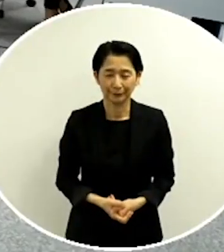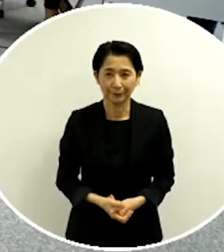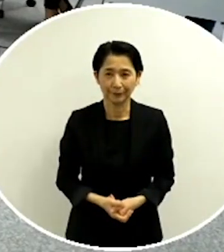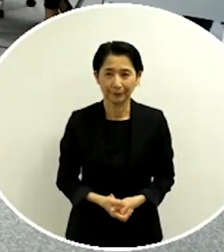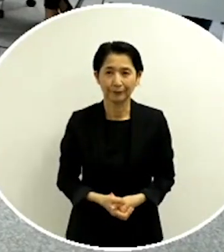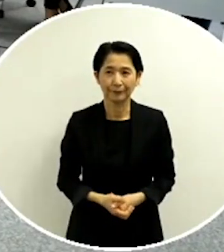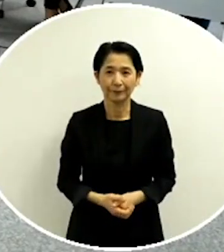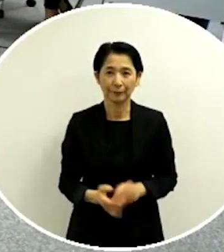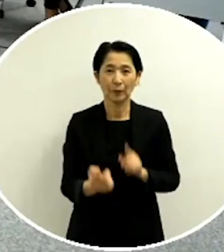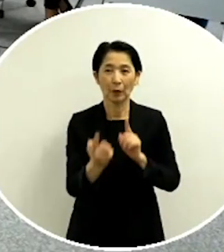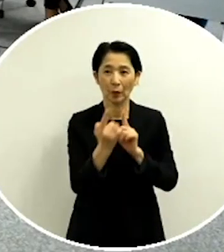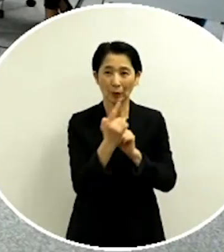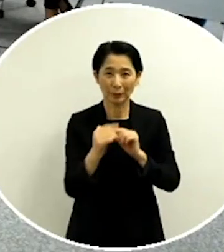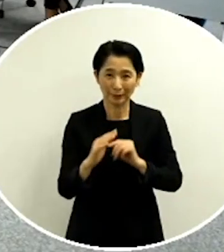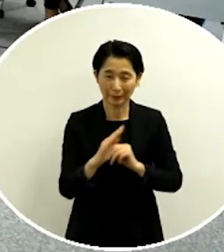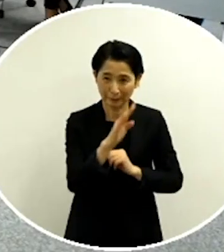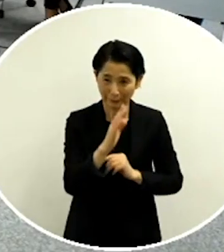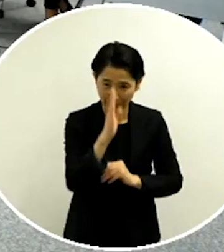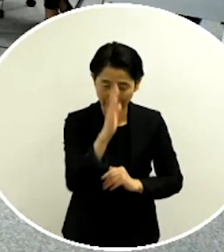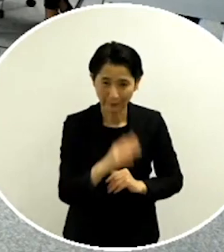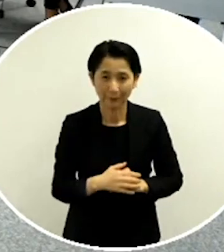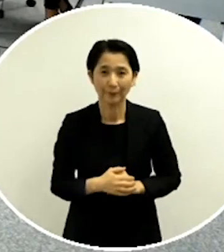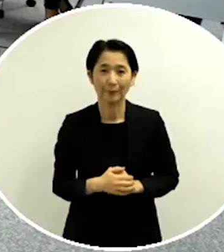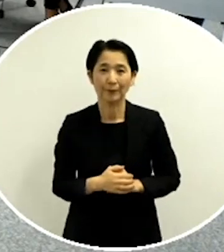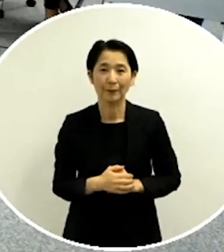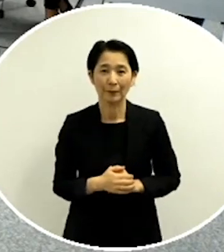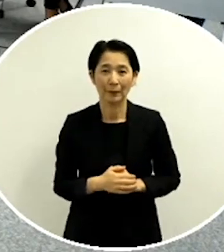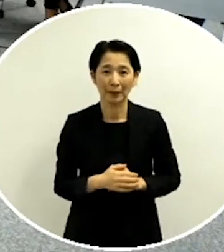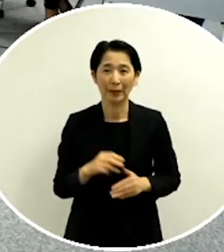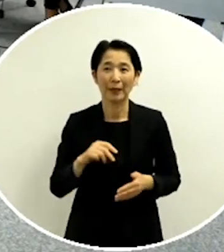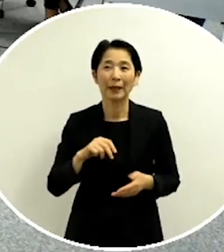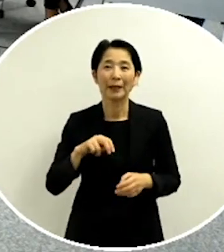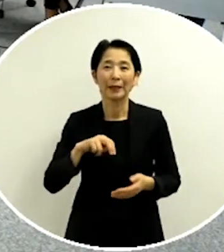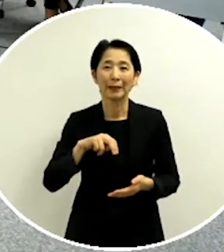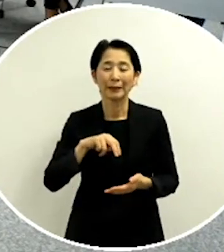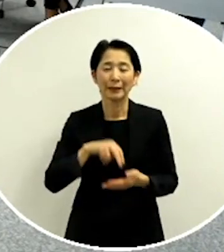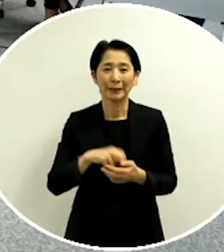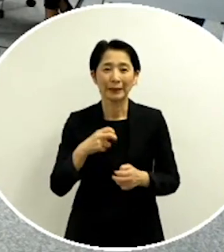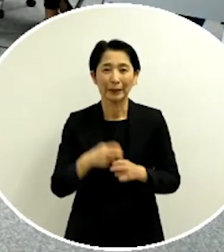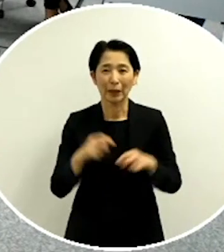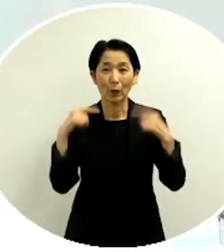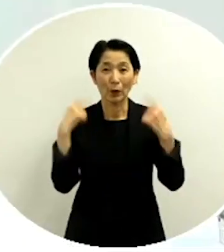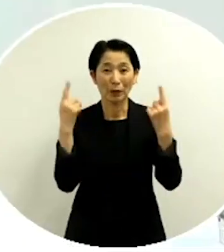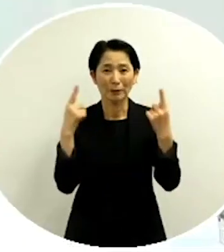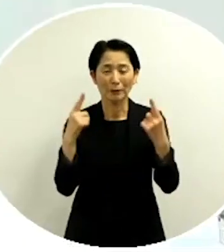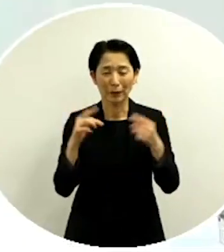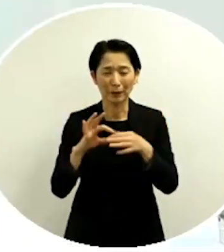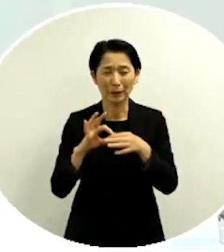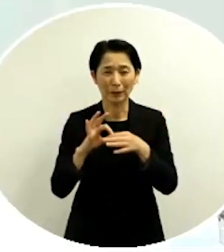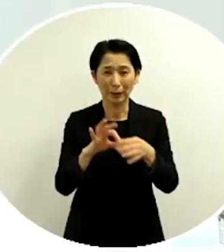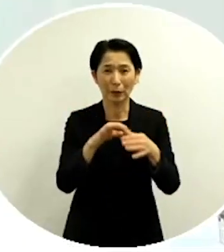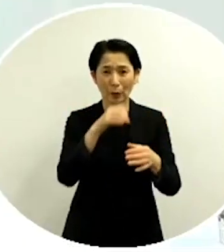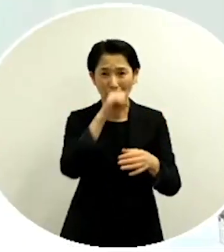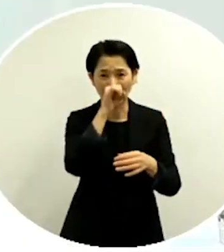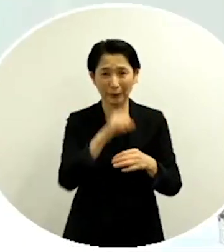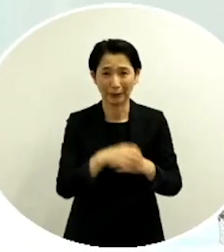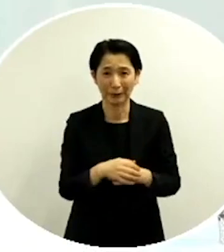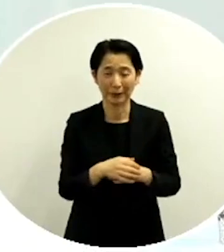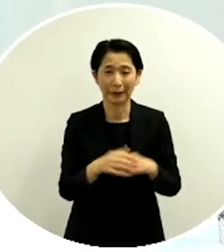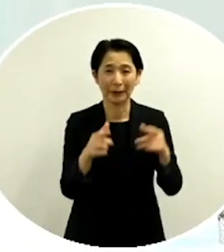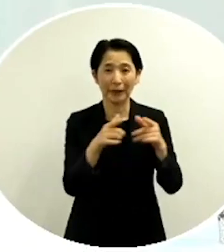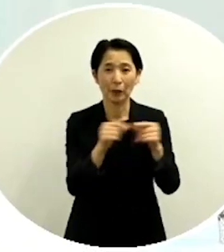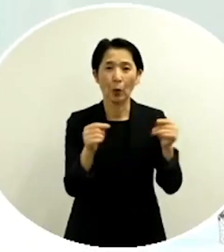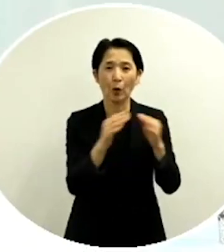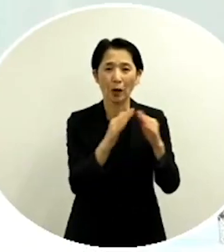here しかしますあの理系フェスは目付けるべきだと思いますよただですねあれねえ国会日程とか